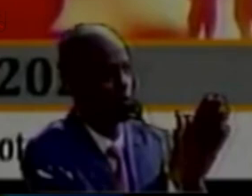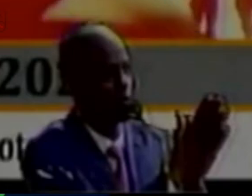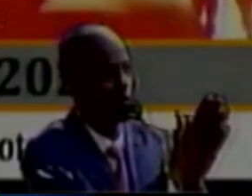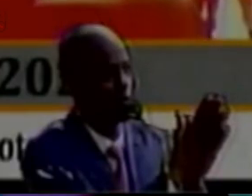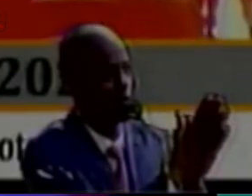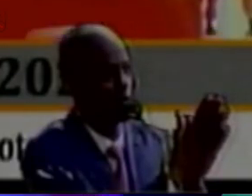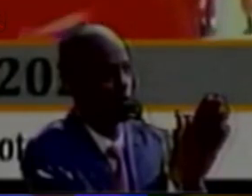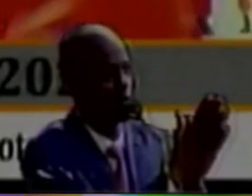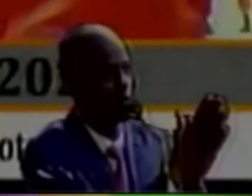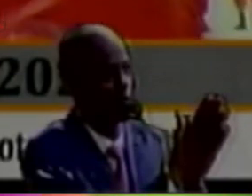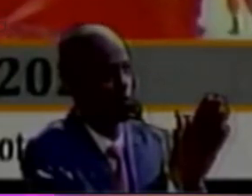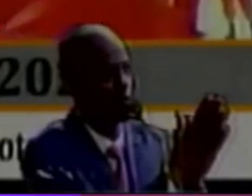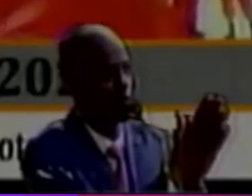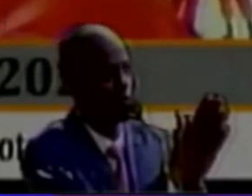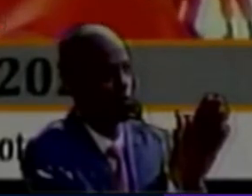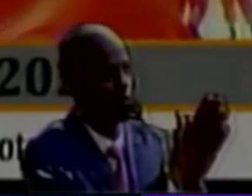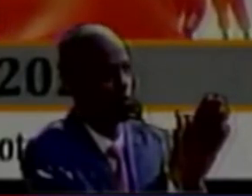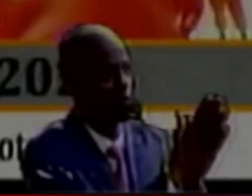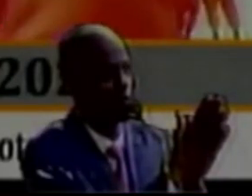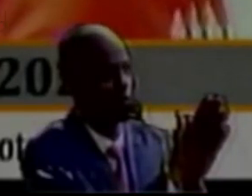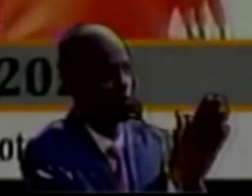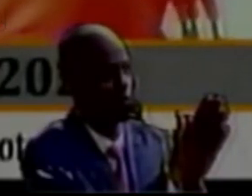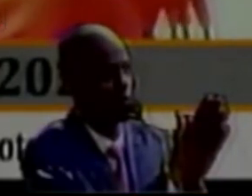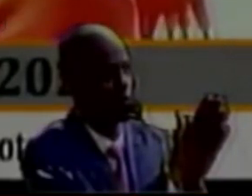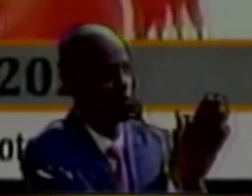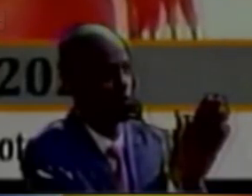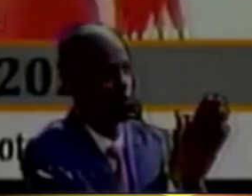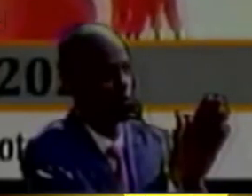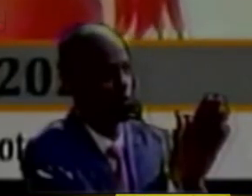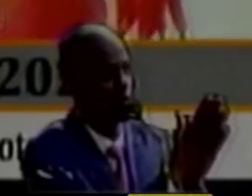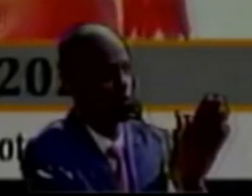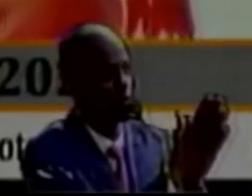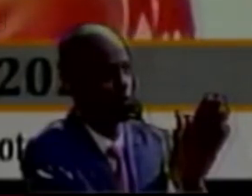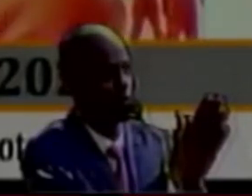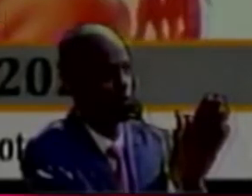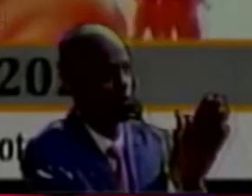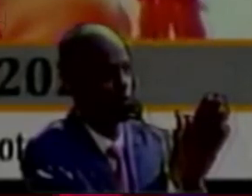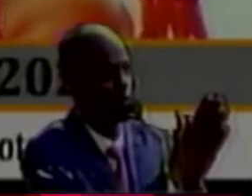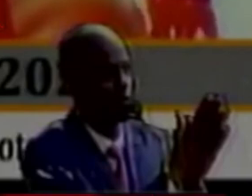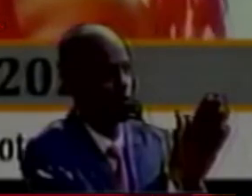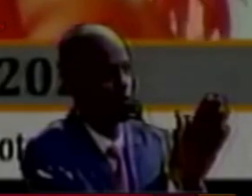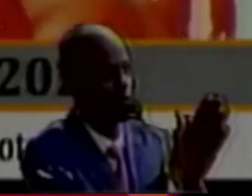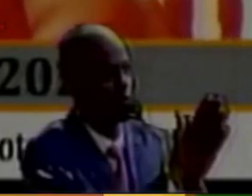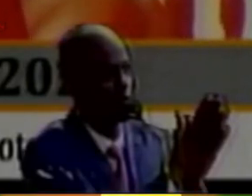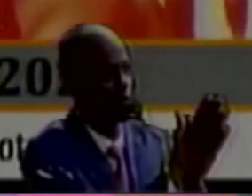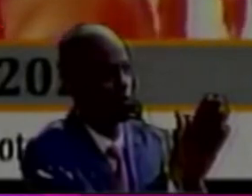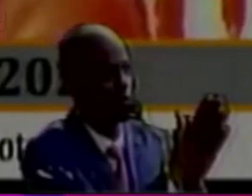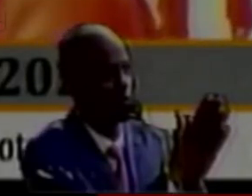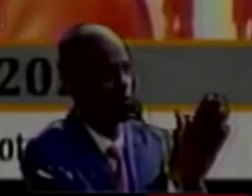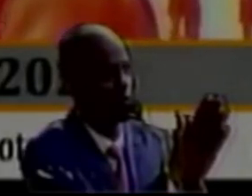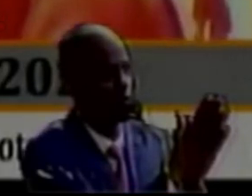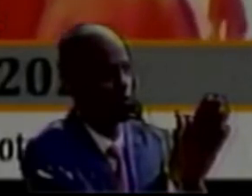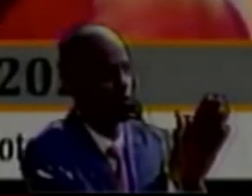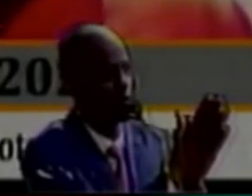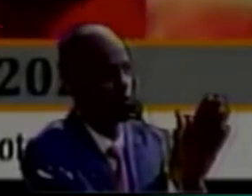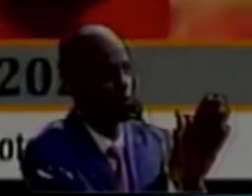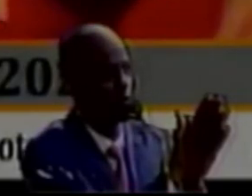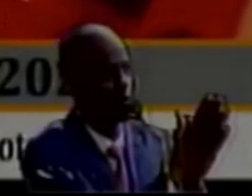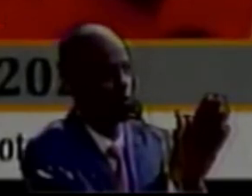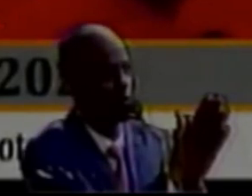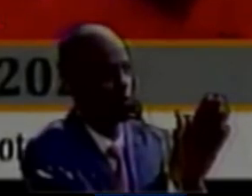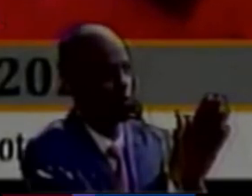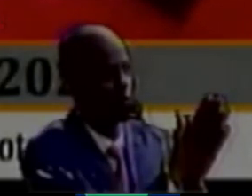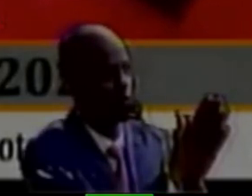ajudar as ajudas materiais que estão trazendo para as pessoas. O Brasil sempre trabalha junto com